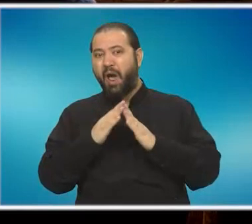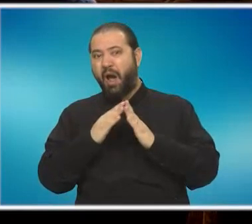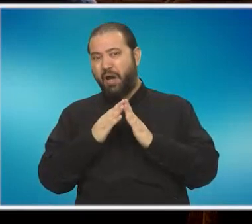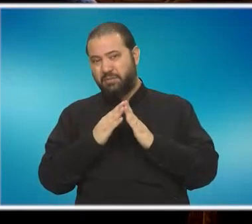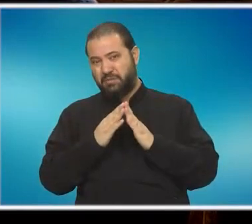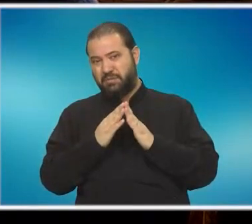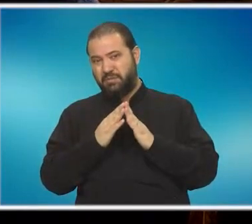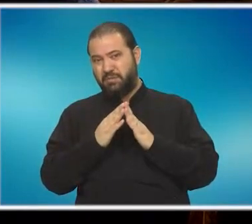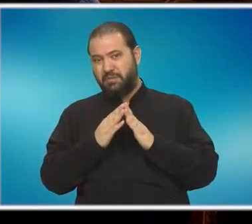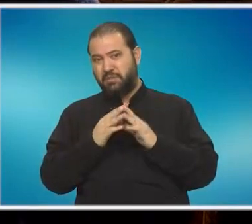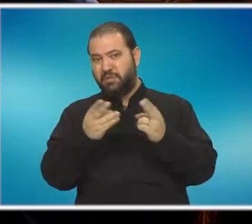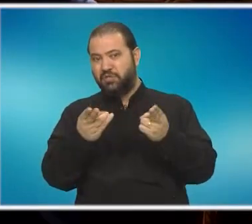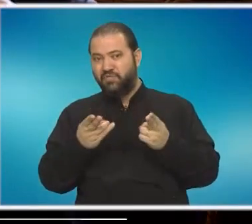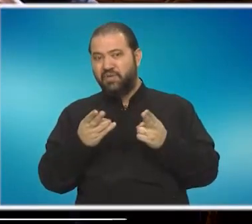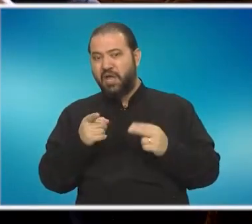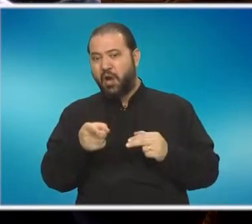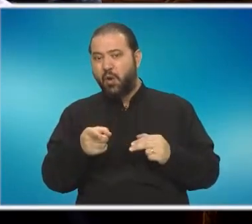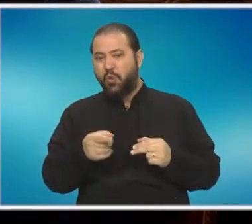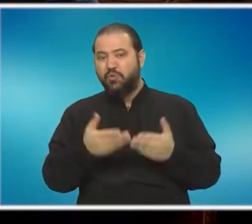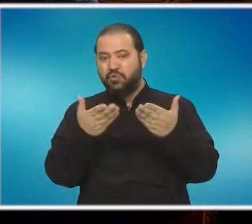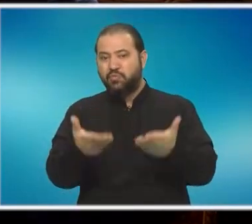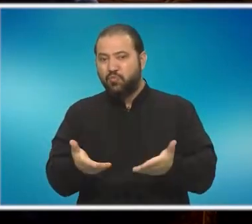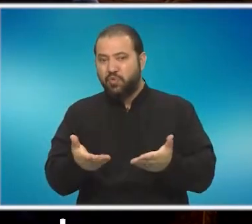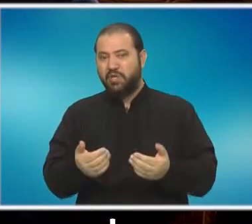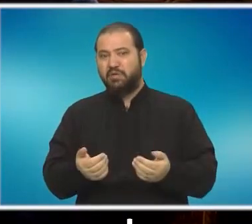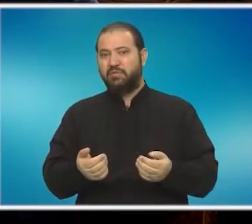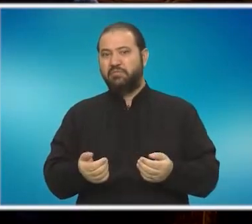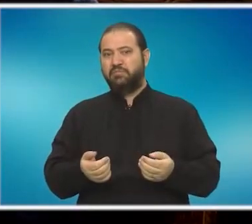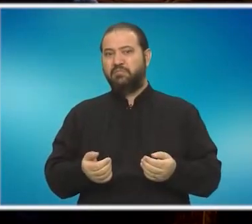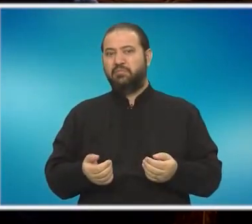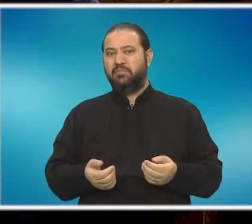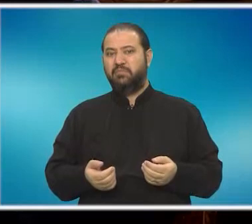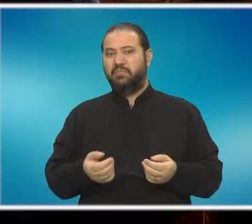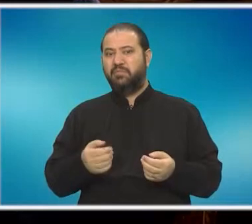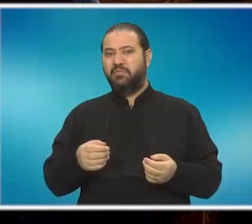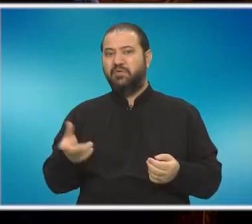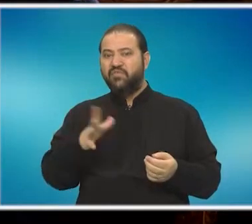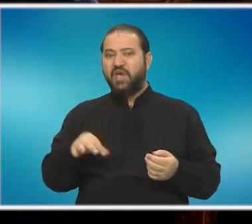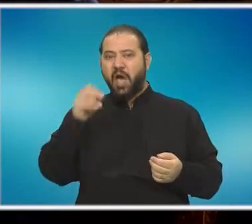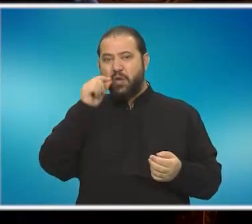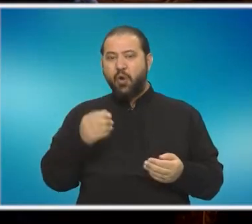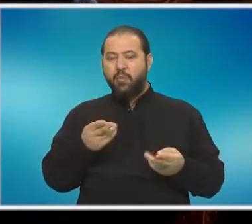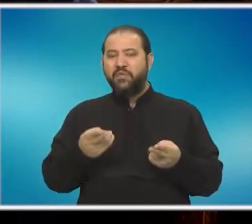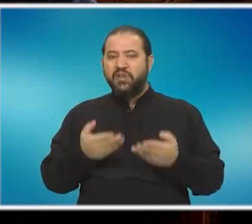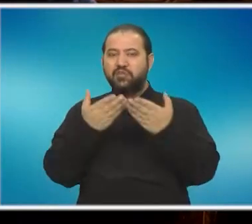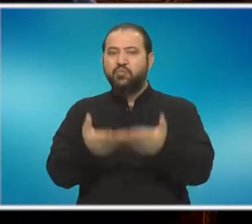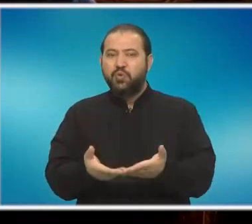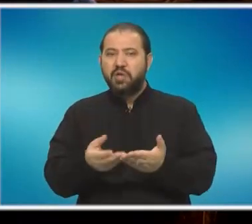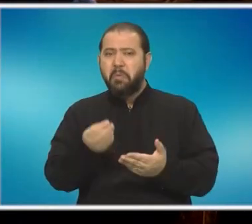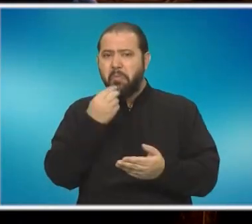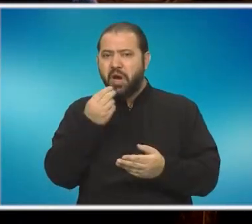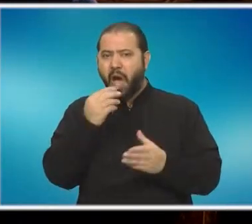financiară deosebită. Și vine și pune ceva. Pe masă se pun majoritatea produse